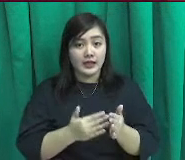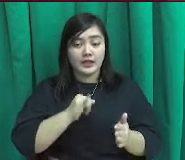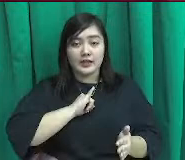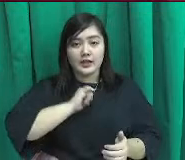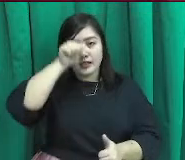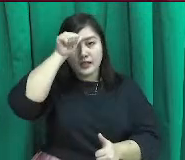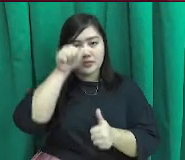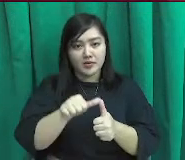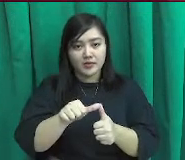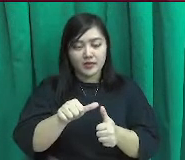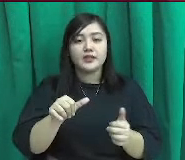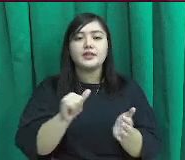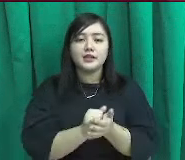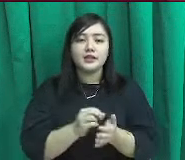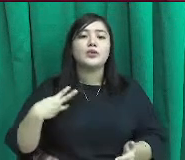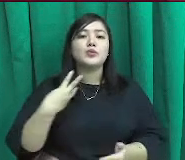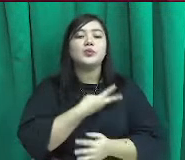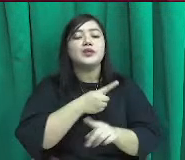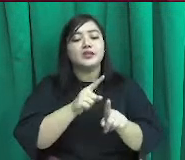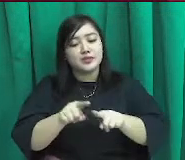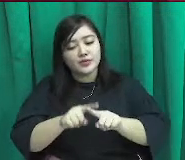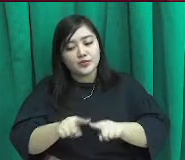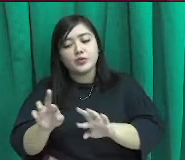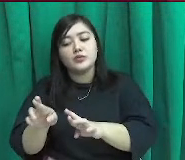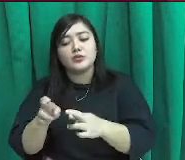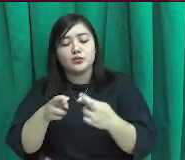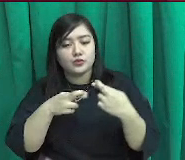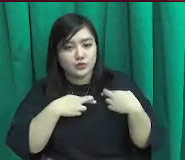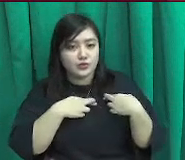Amen. Hindi tayo, hindi siya magbe-base sa